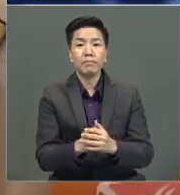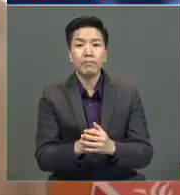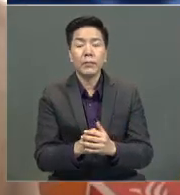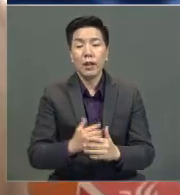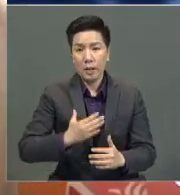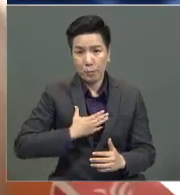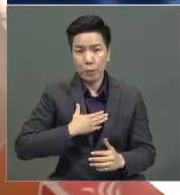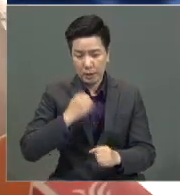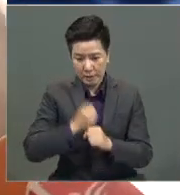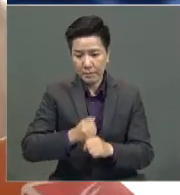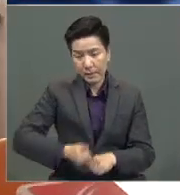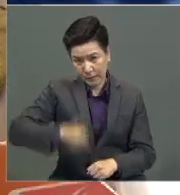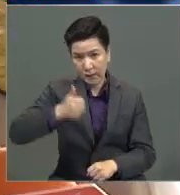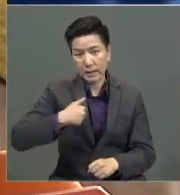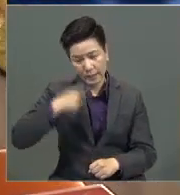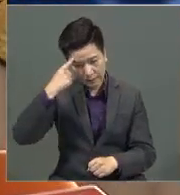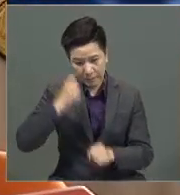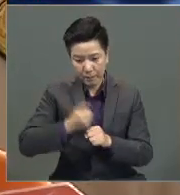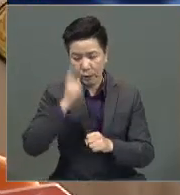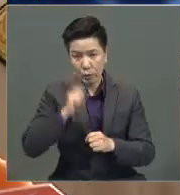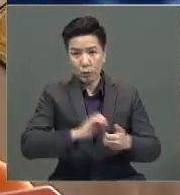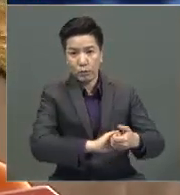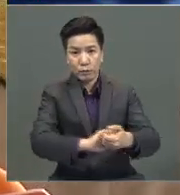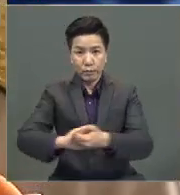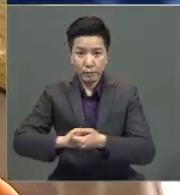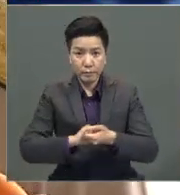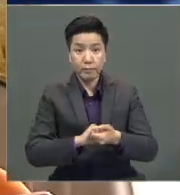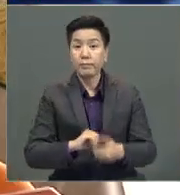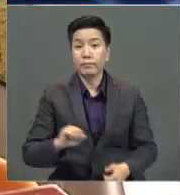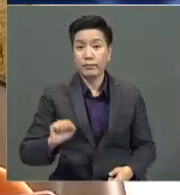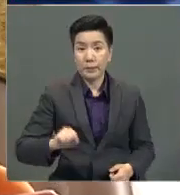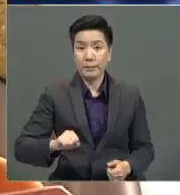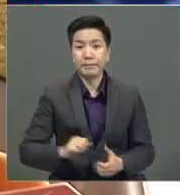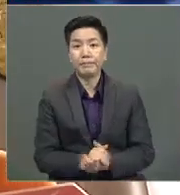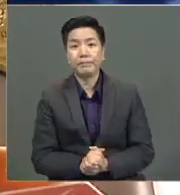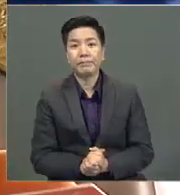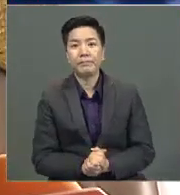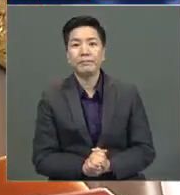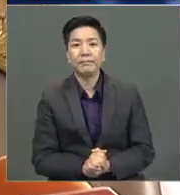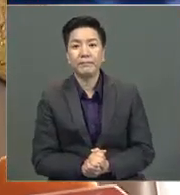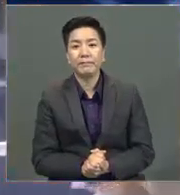ก็ผมต้องทำให้มันเกิดขึ้นได้สิประชาชนก็ต้องร่วมมือสิใช่ไหม